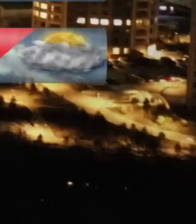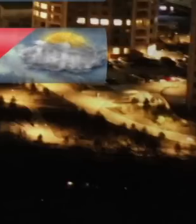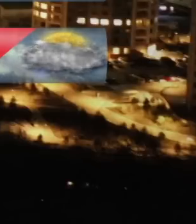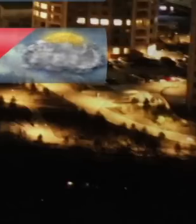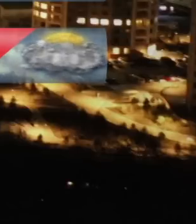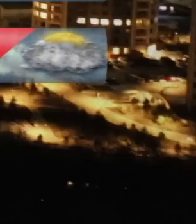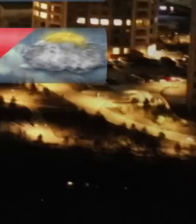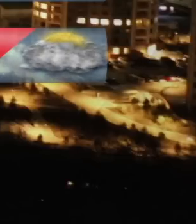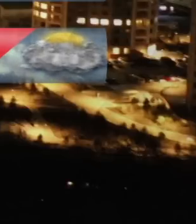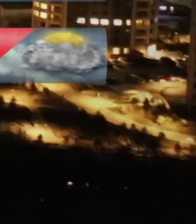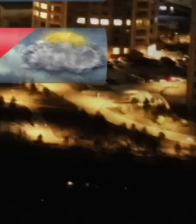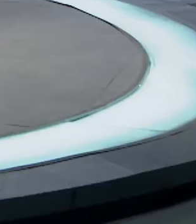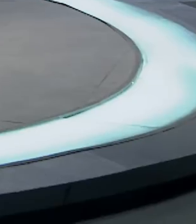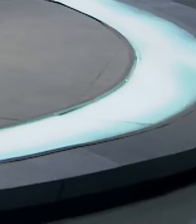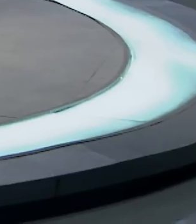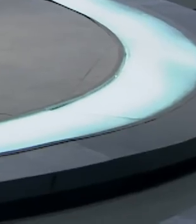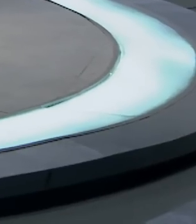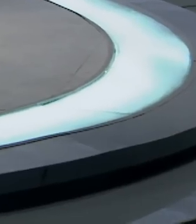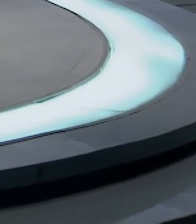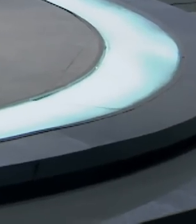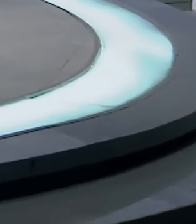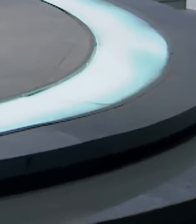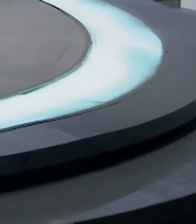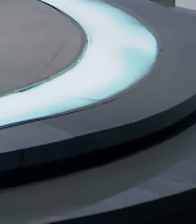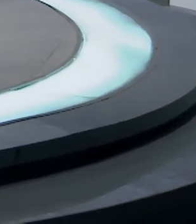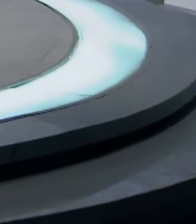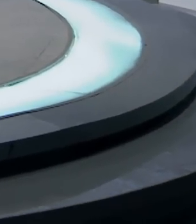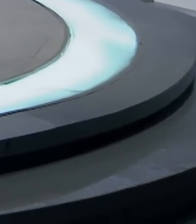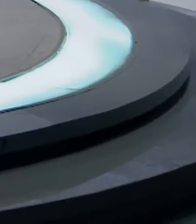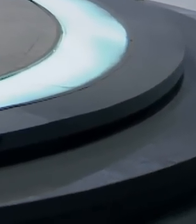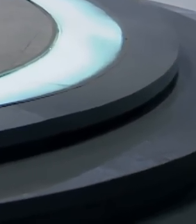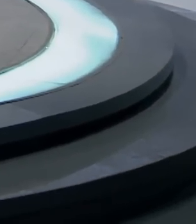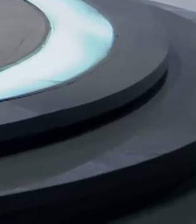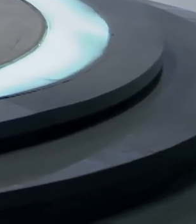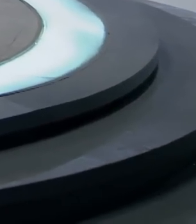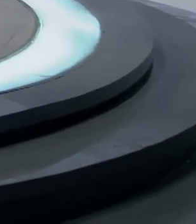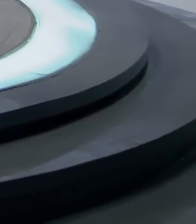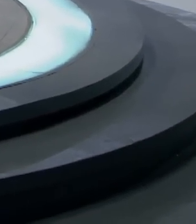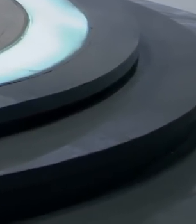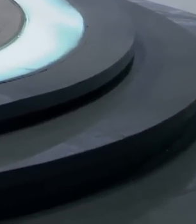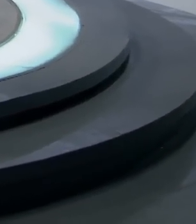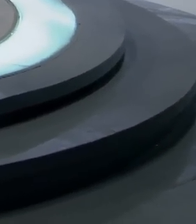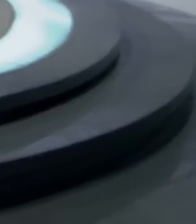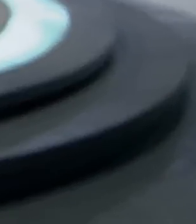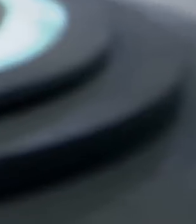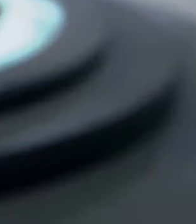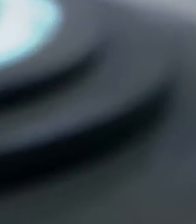мэдээллийг танилцууллаа. Ирэх зүгчтэй та бүхэн цагийн үрд мэдээллийн хөтөлбөр лав гаргийн дугаараа зөөллөө.